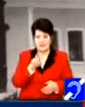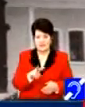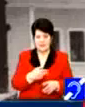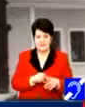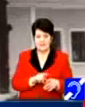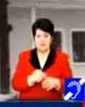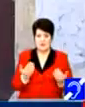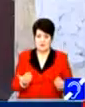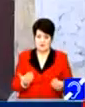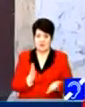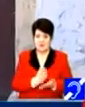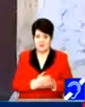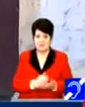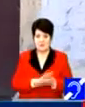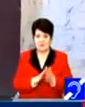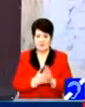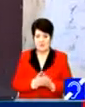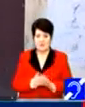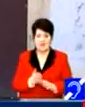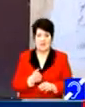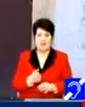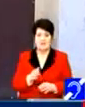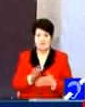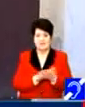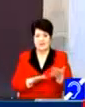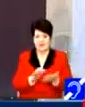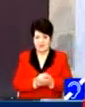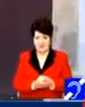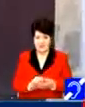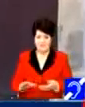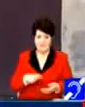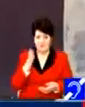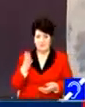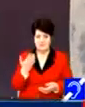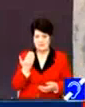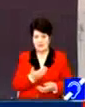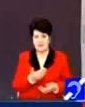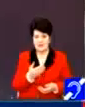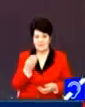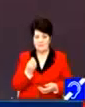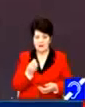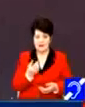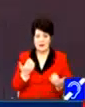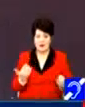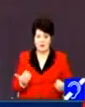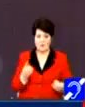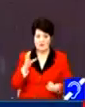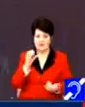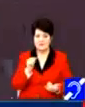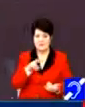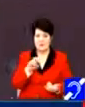de odinioară este acum într-o stare avansată de degradare, iar fosta sală impozantă de bal este acum un salon